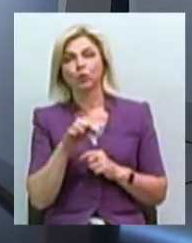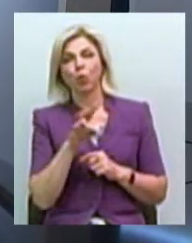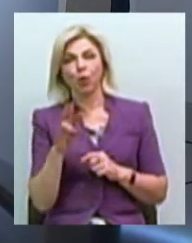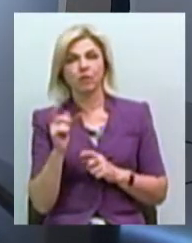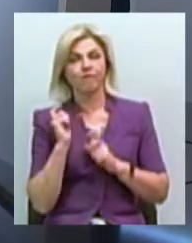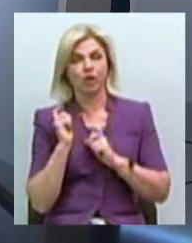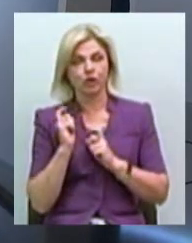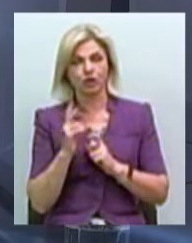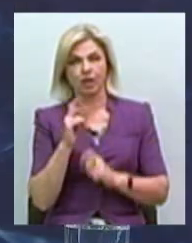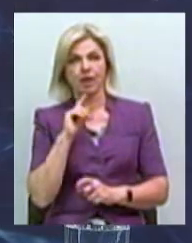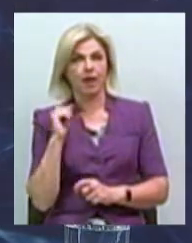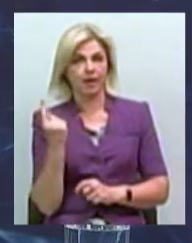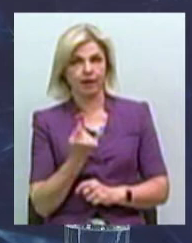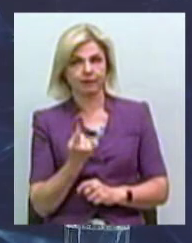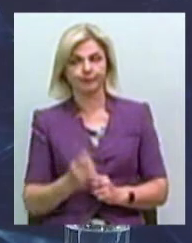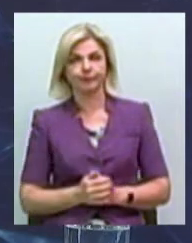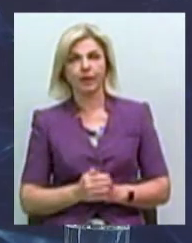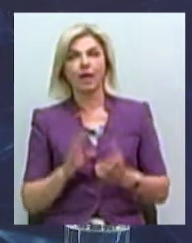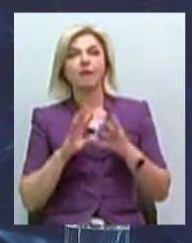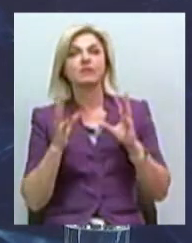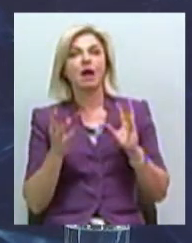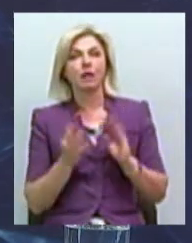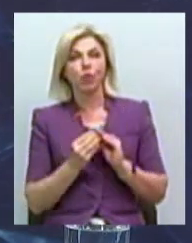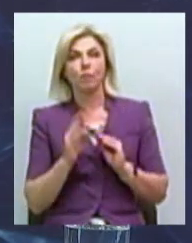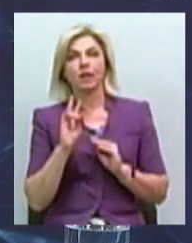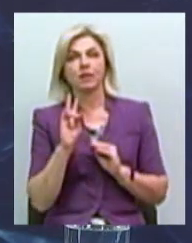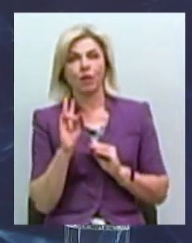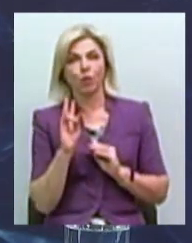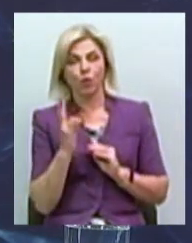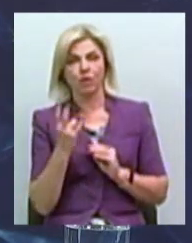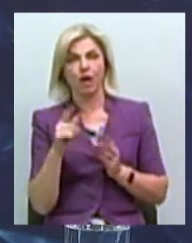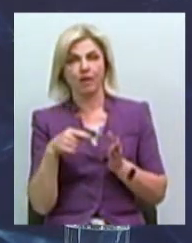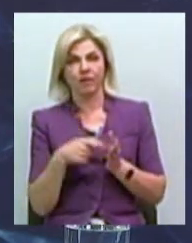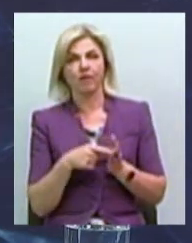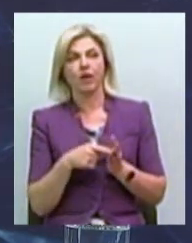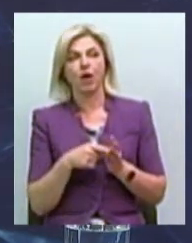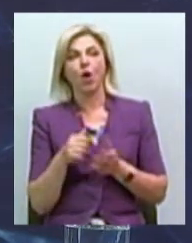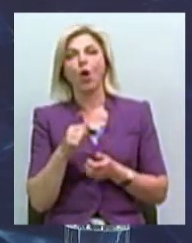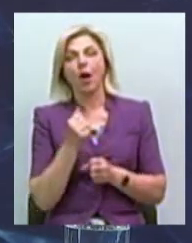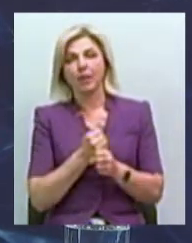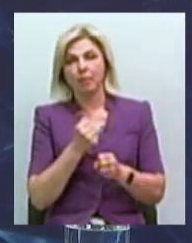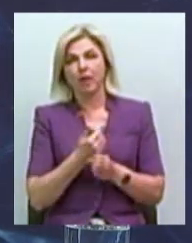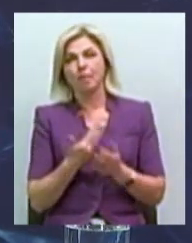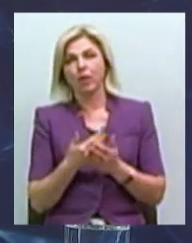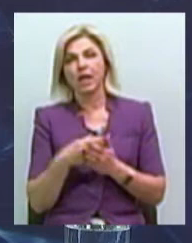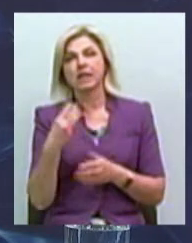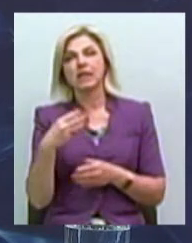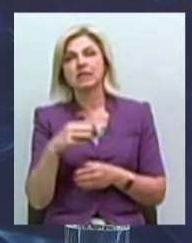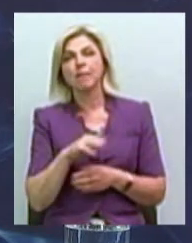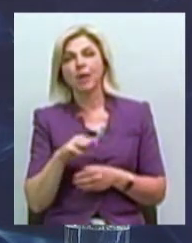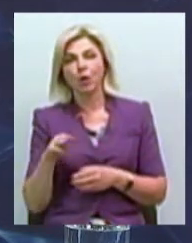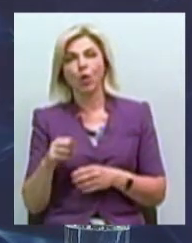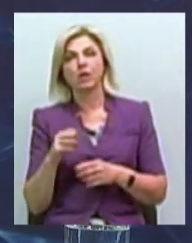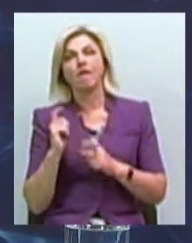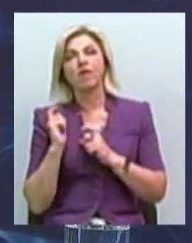на рік. Взагалом в місті Миколаєві обробляється понад 30 мільйонів тонн вантажів на